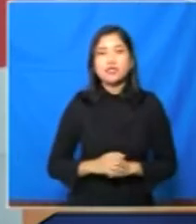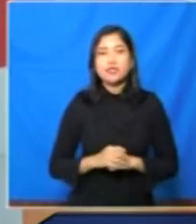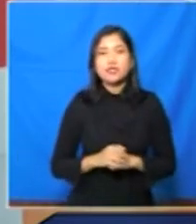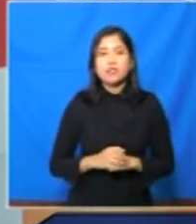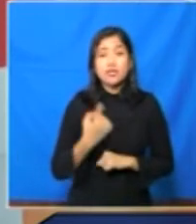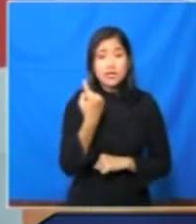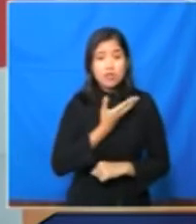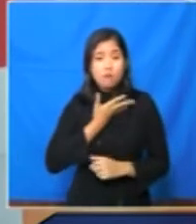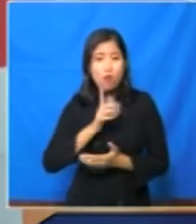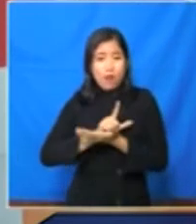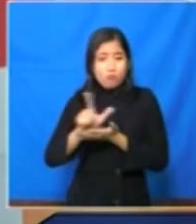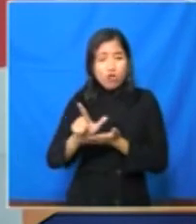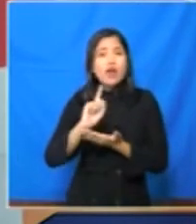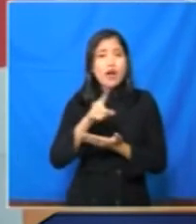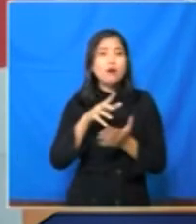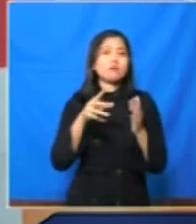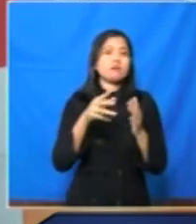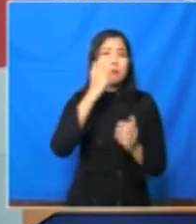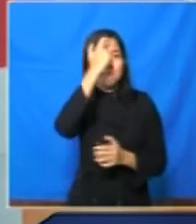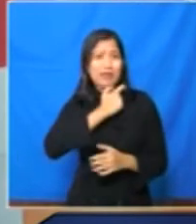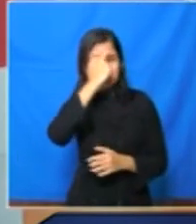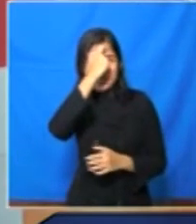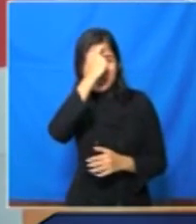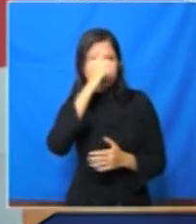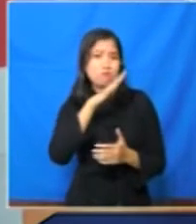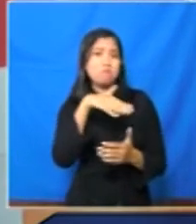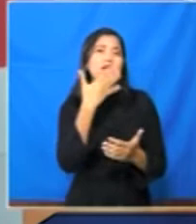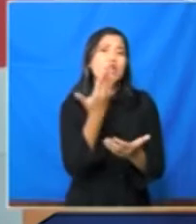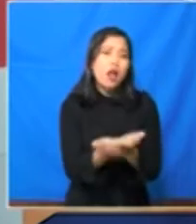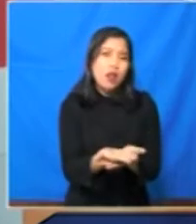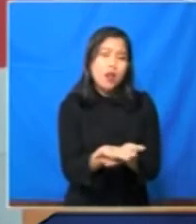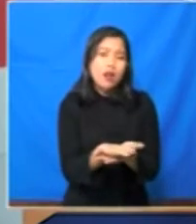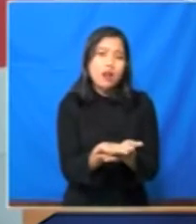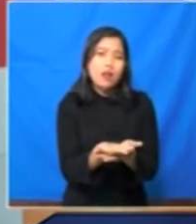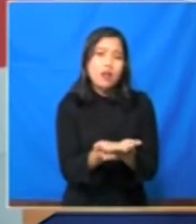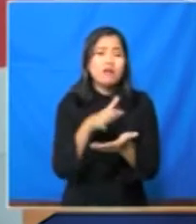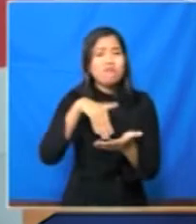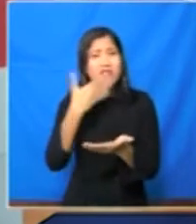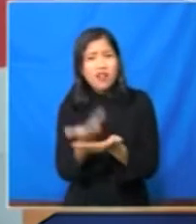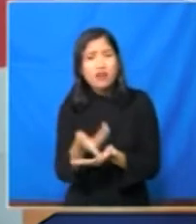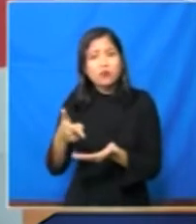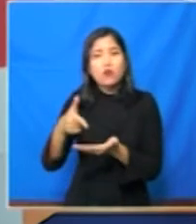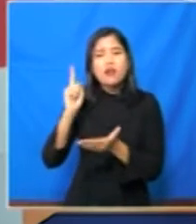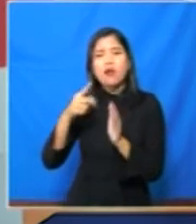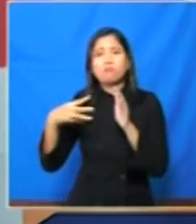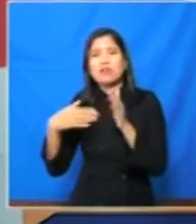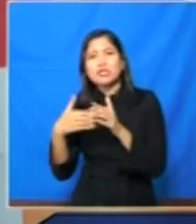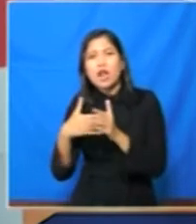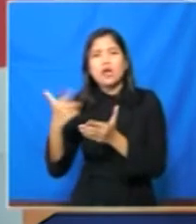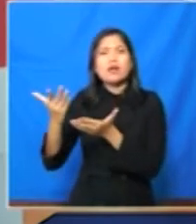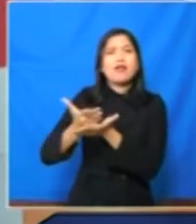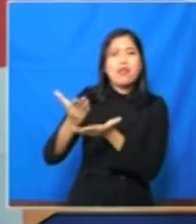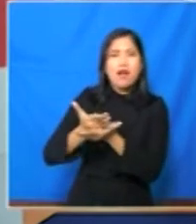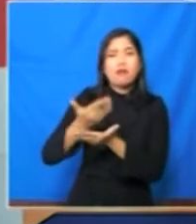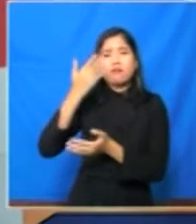laporkan kasus yang meninggal terdapat permasalahan dalam pendataan karena ternyata setelah kami melakukan Ricek